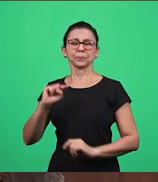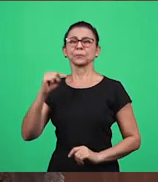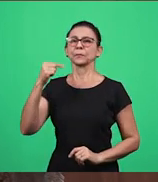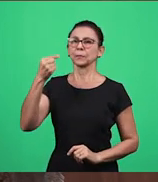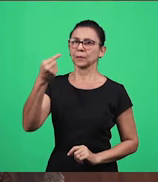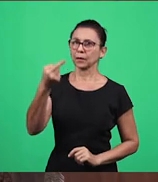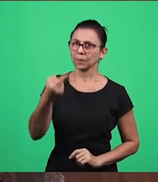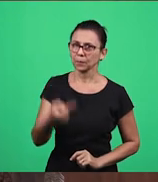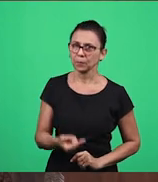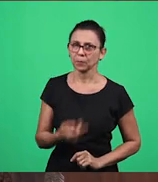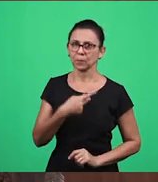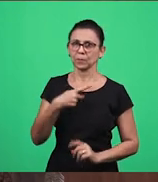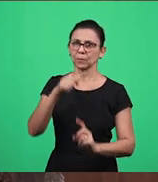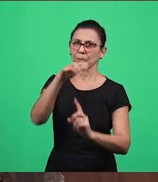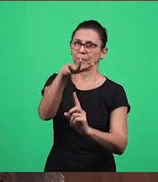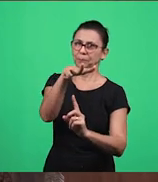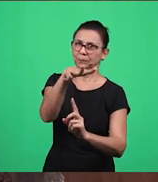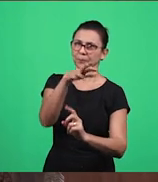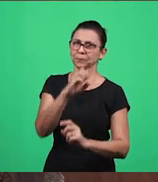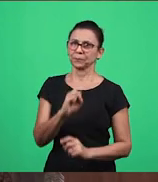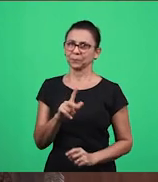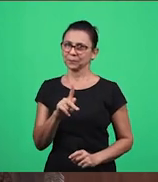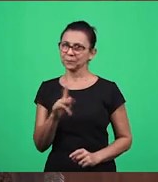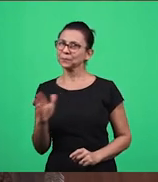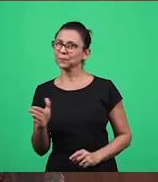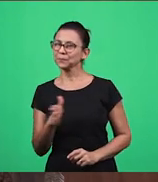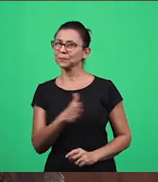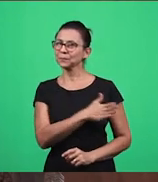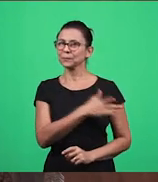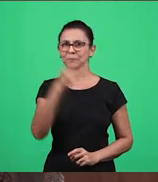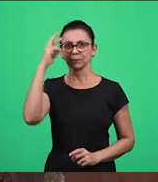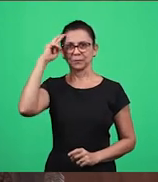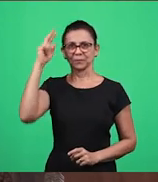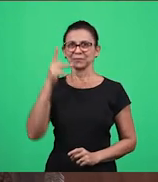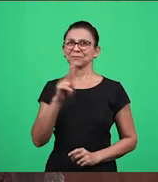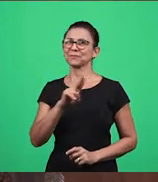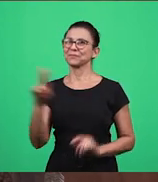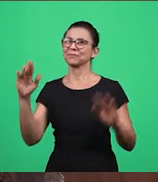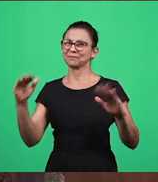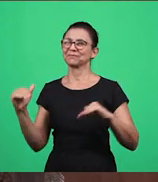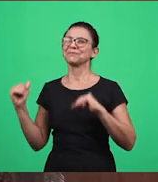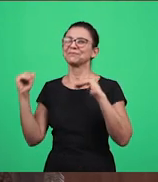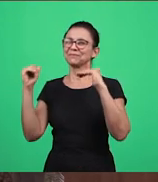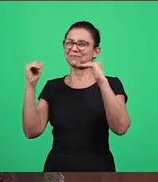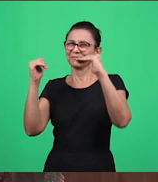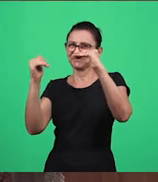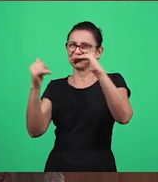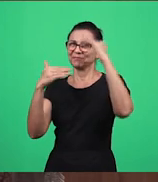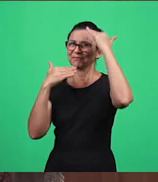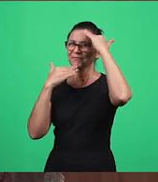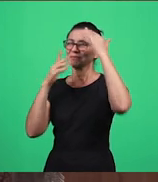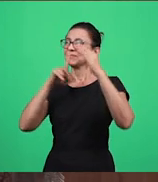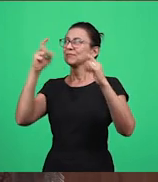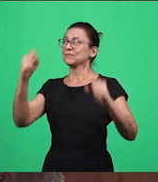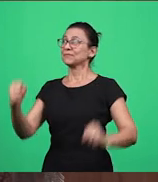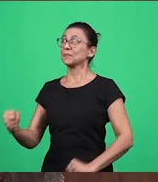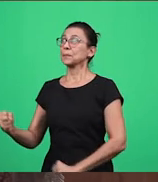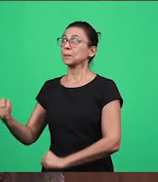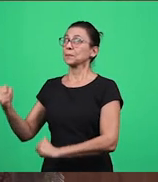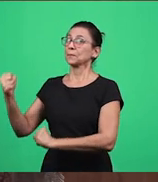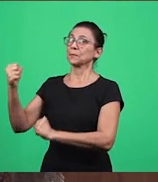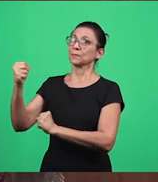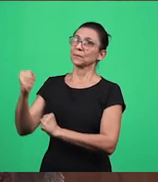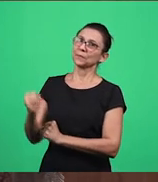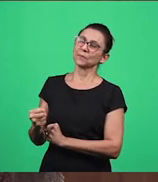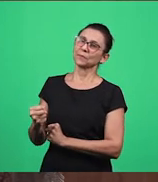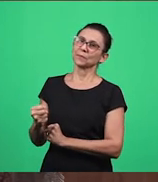за это богослужение и сразу после этой молитвы апостольское благословение. Господь, мы благословляем имя Твое.